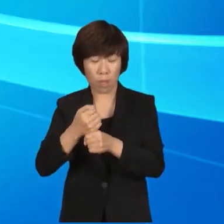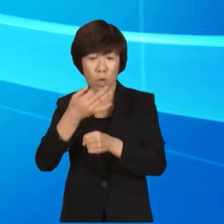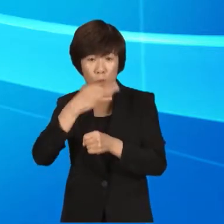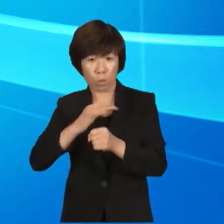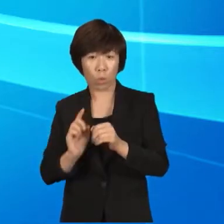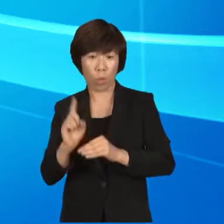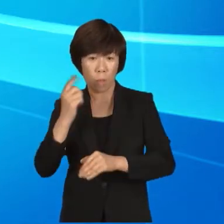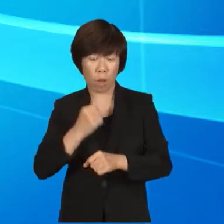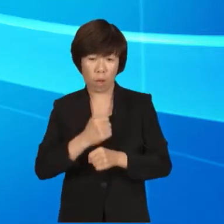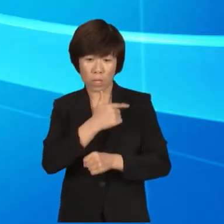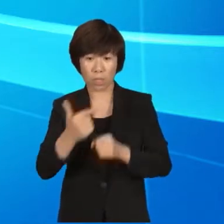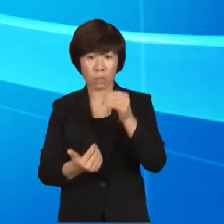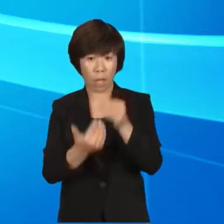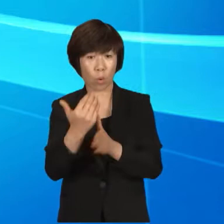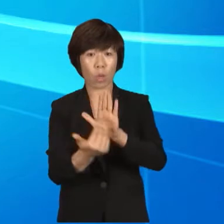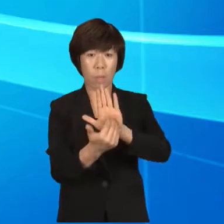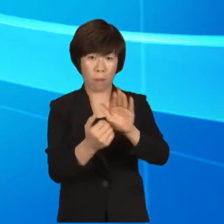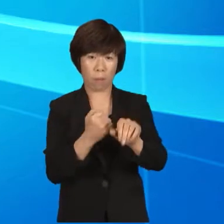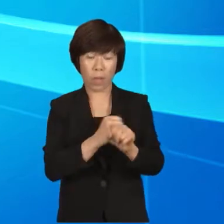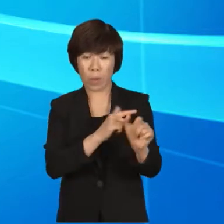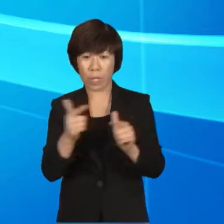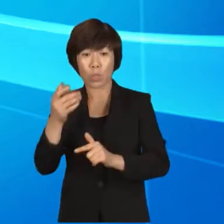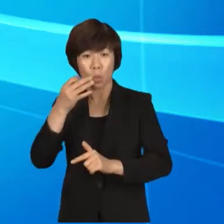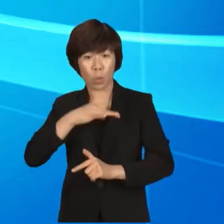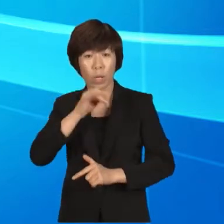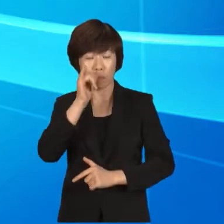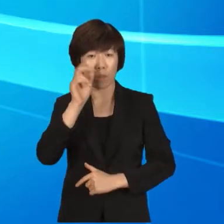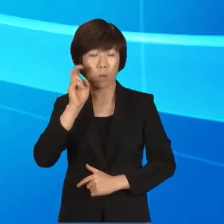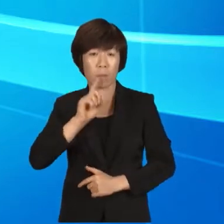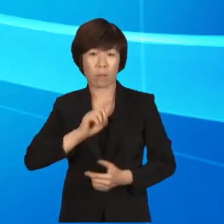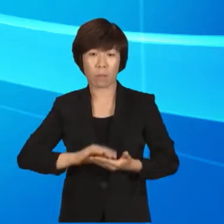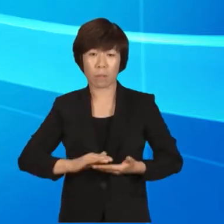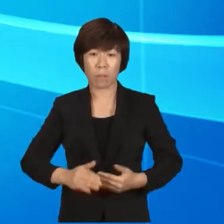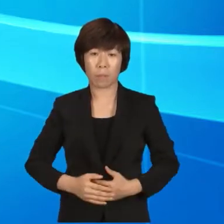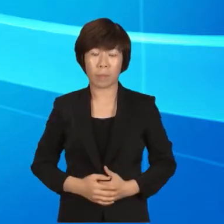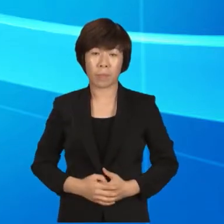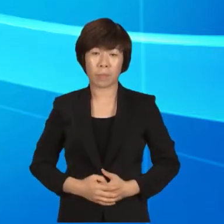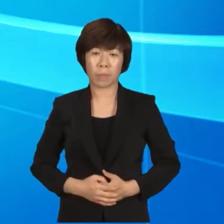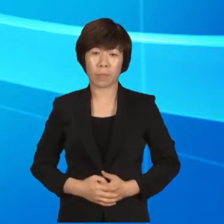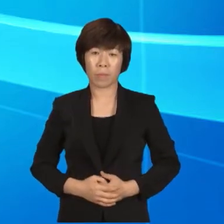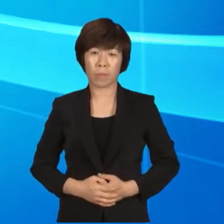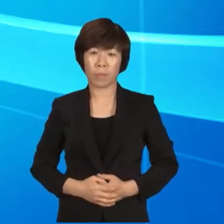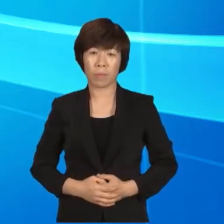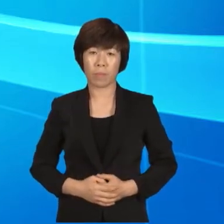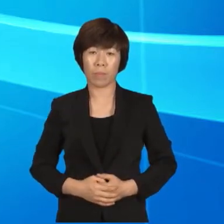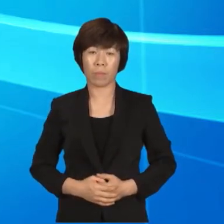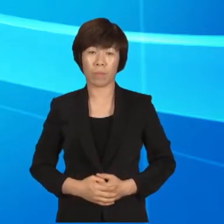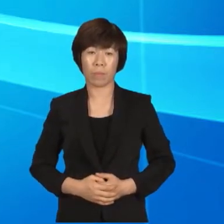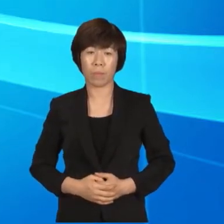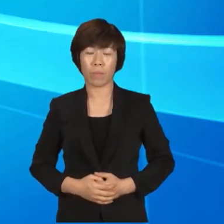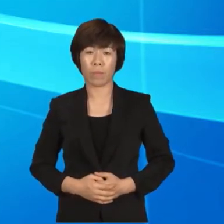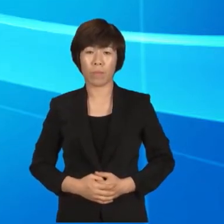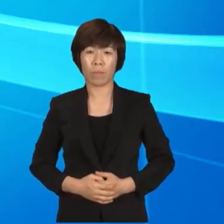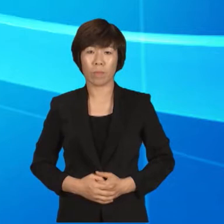향상되고 대형 사고를 예방하는 등 일석삼조의 효과를 거둘 것으로 기대한다고 전했습니다.